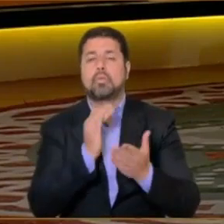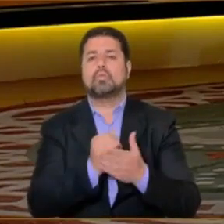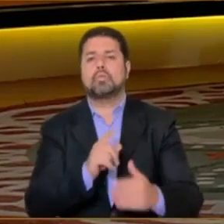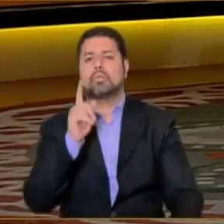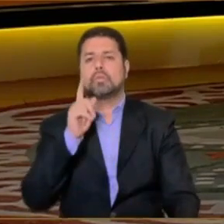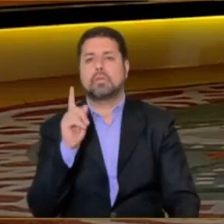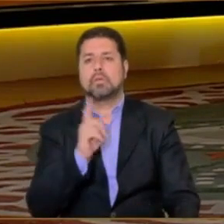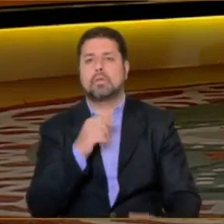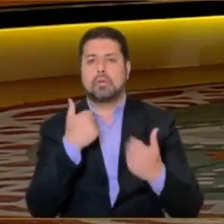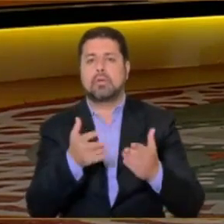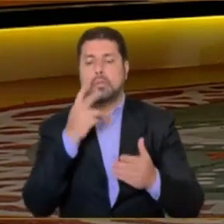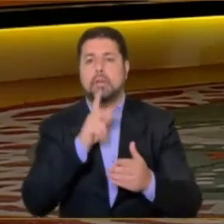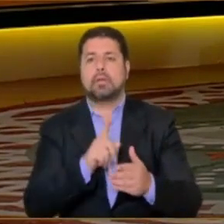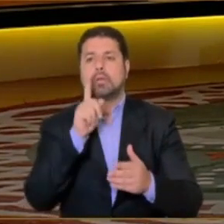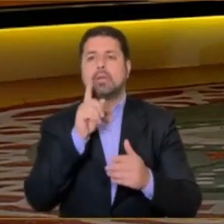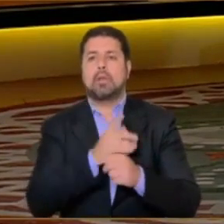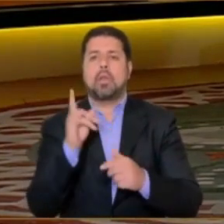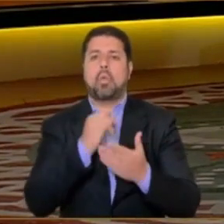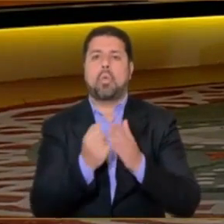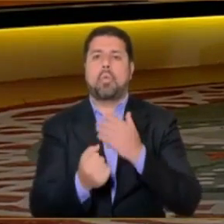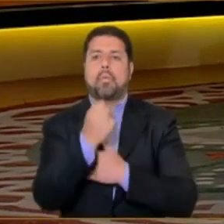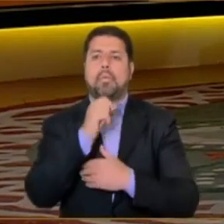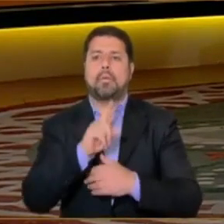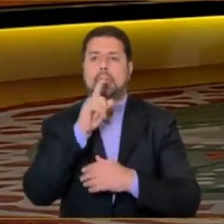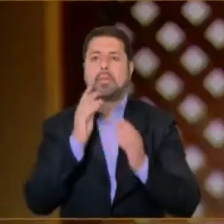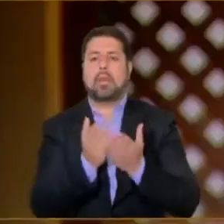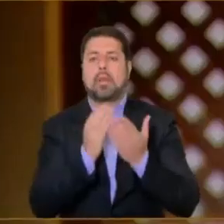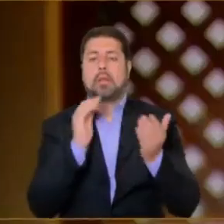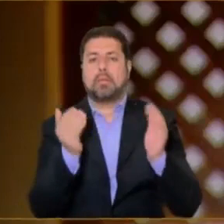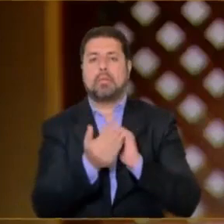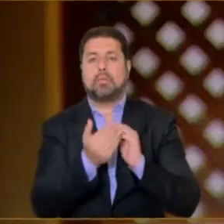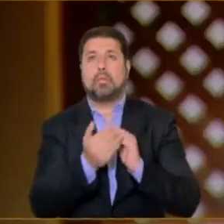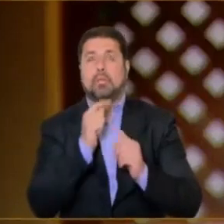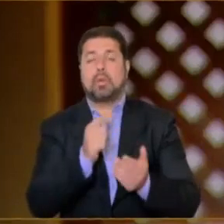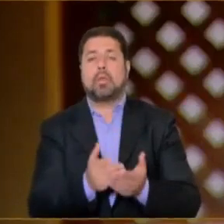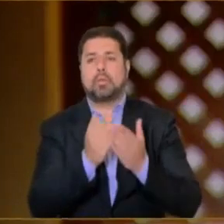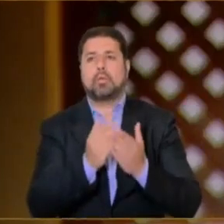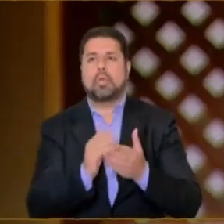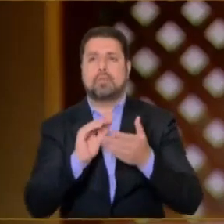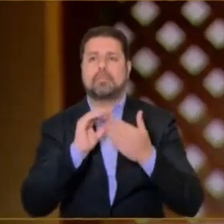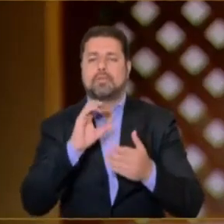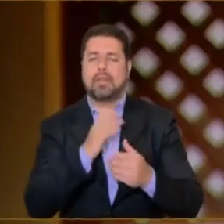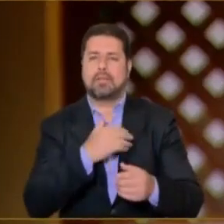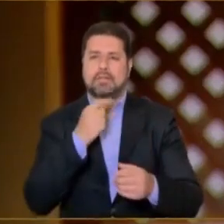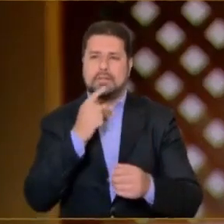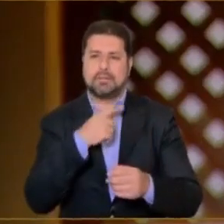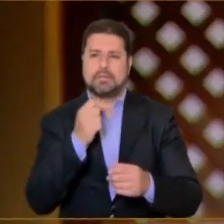ولا يؤتيه الا انت ولا حول ولا قوه الا بك يا رب العالمين ربنا وتقبل دعاء اللهم امين